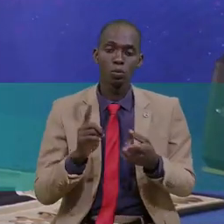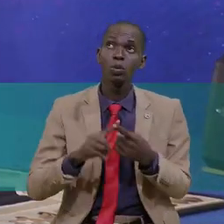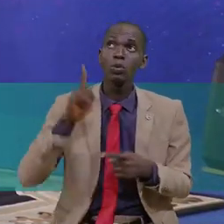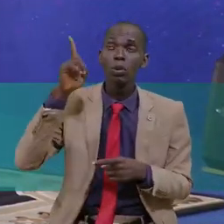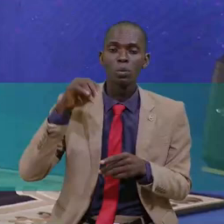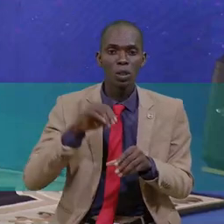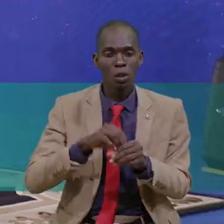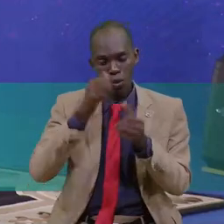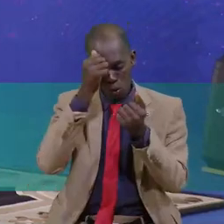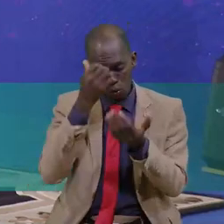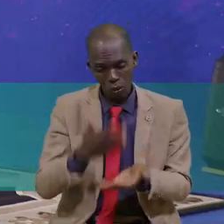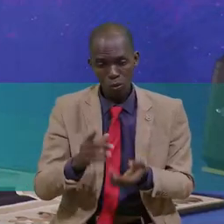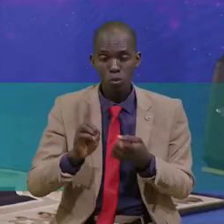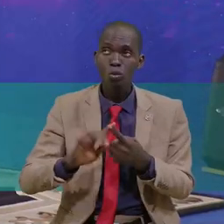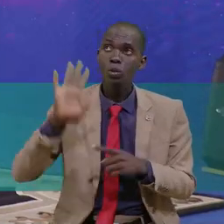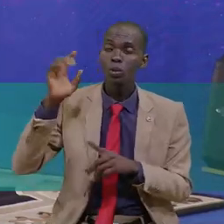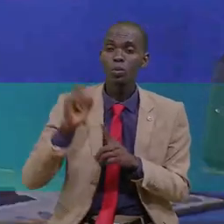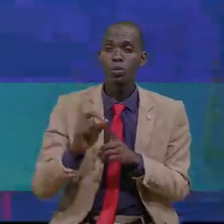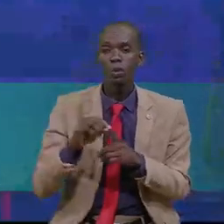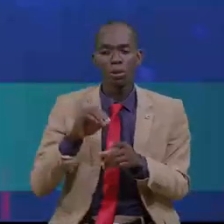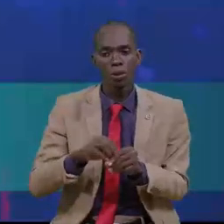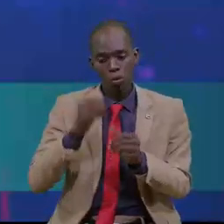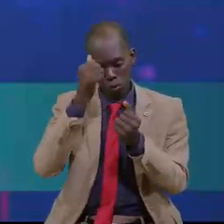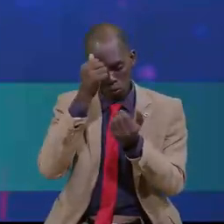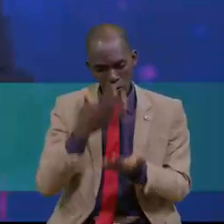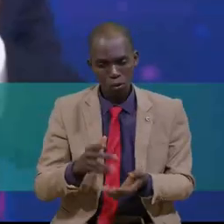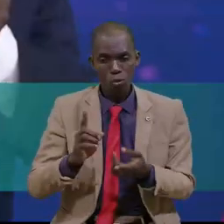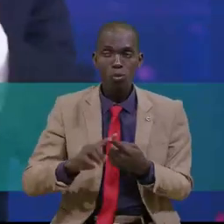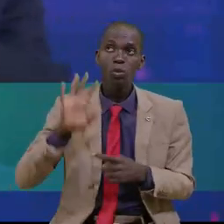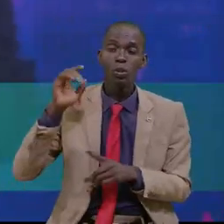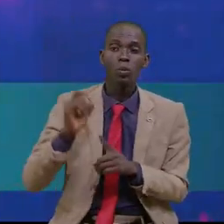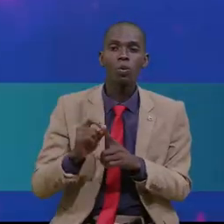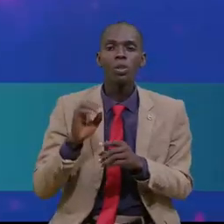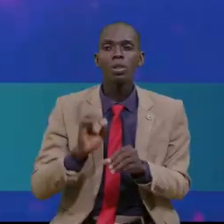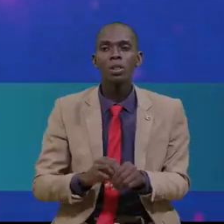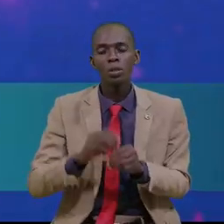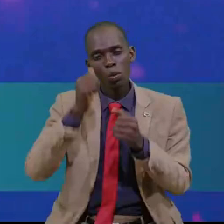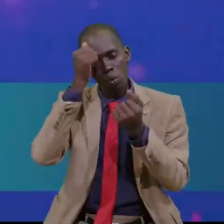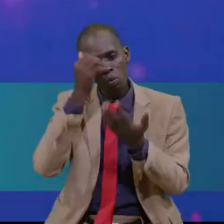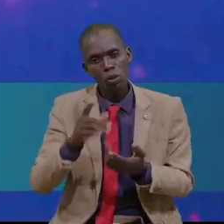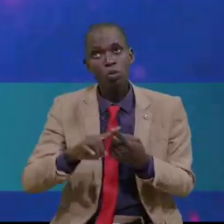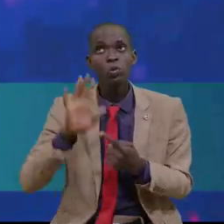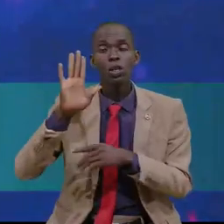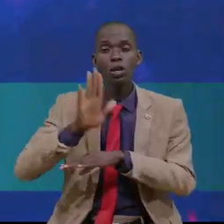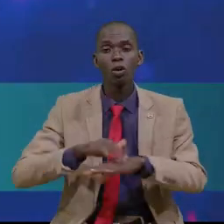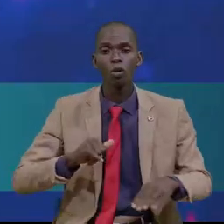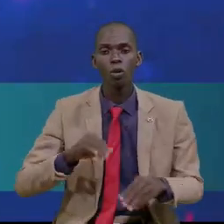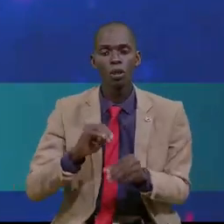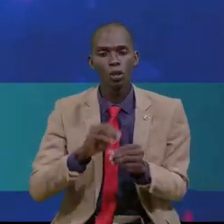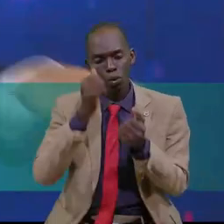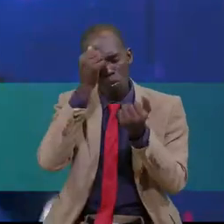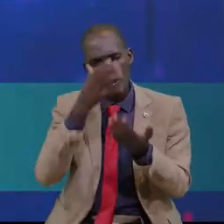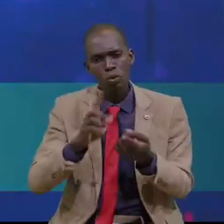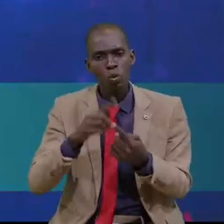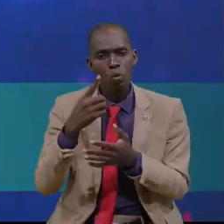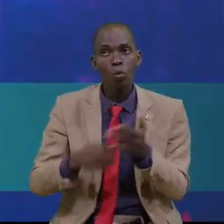lui, dans l'obéissance à son appel, par obéissance à sa parole, par obéissance à ce qu'il